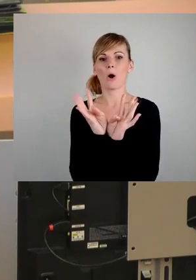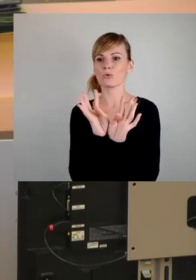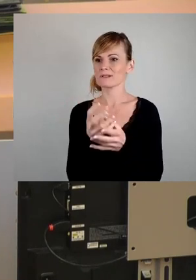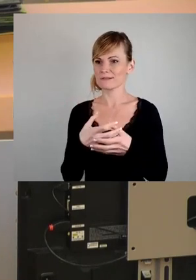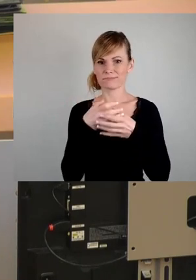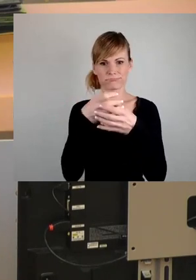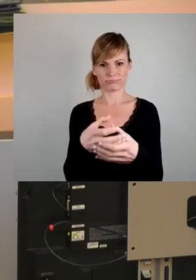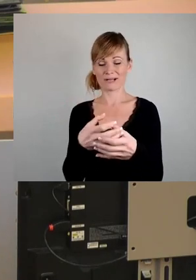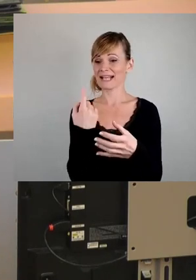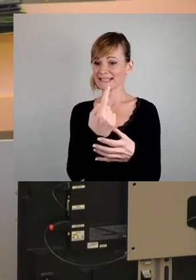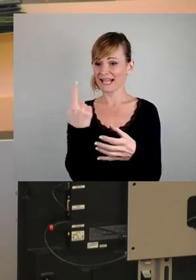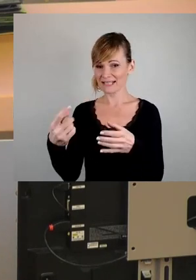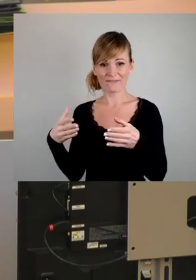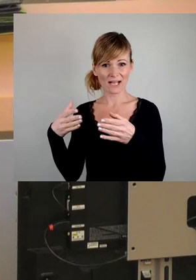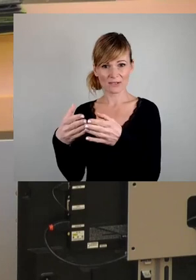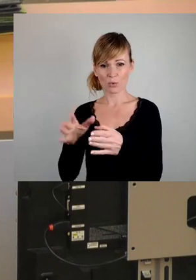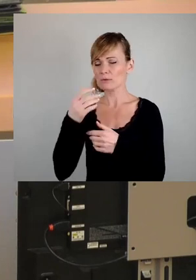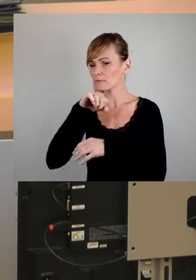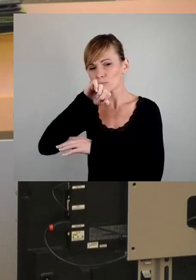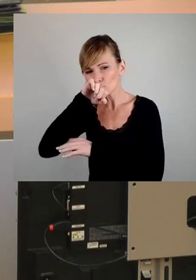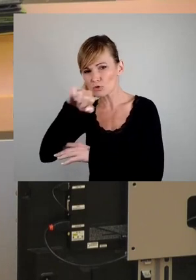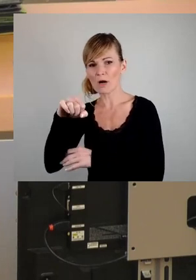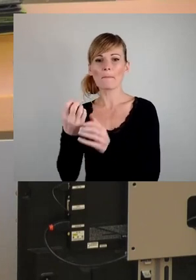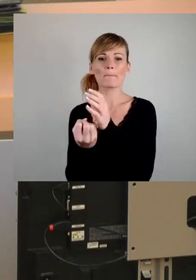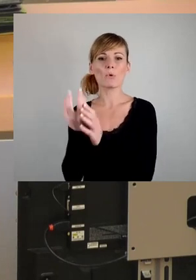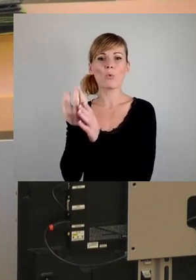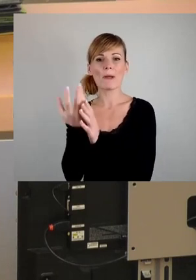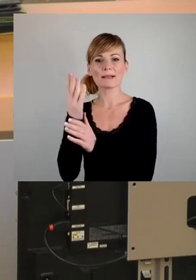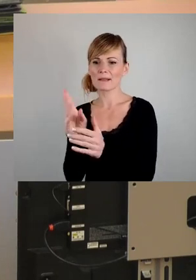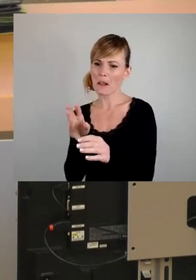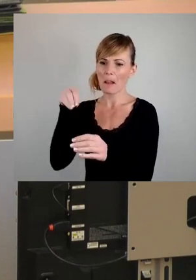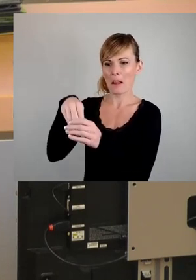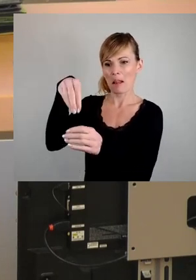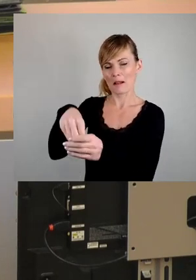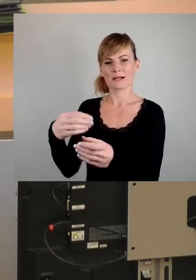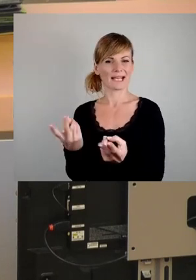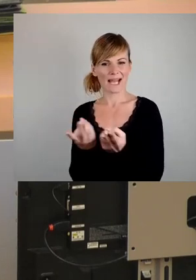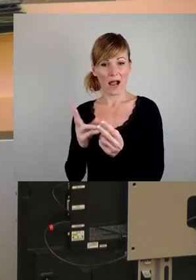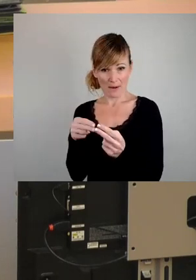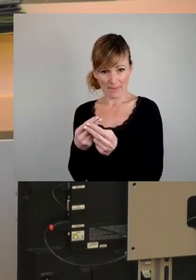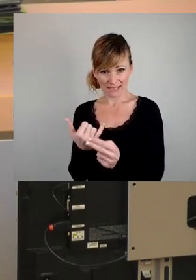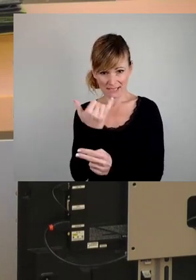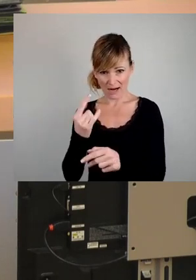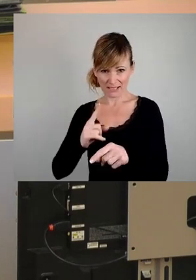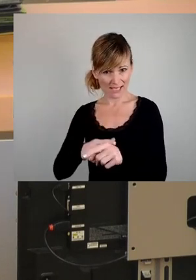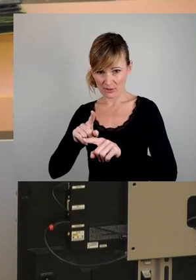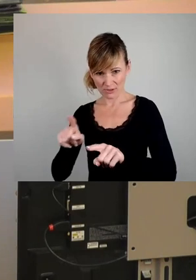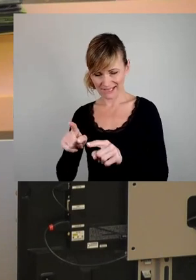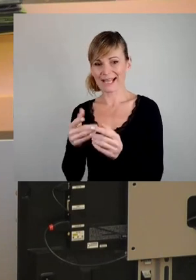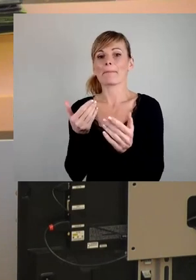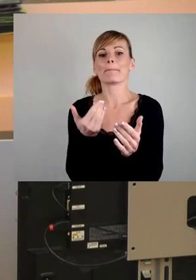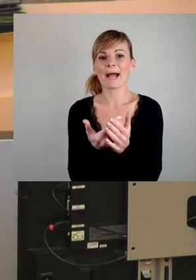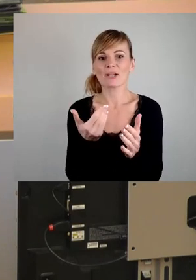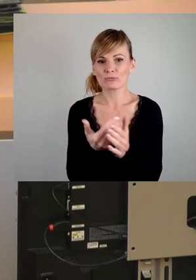eingebunden, völlig egal, ob diese zur Jahreszeit passen oder nicht. Beispielhaft will ich hier die Ticketmodelle nennen, die Kollege Deppe gerade schon erwähnt